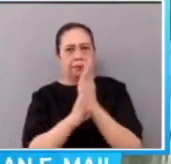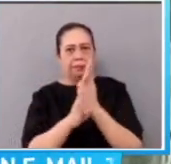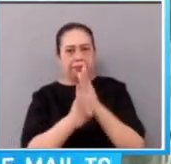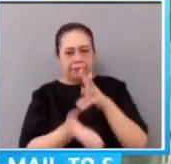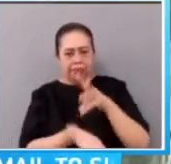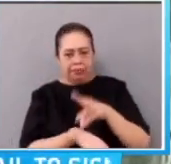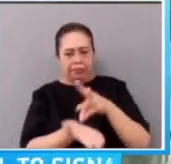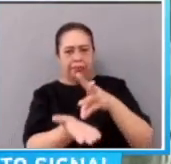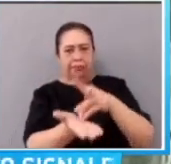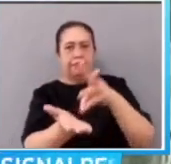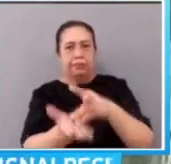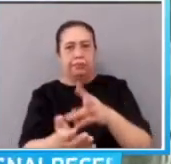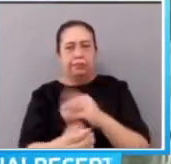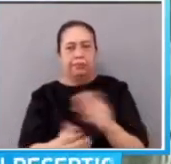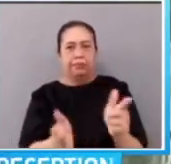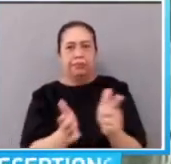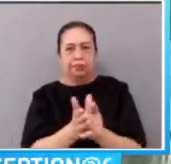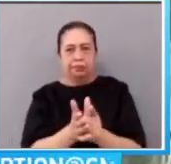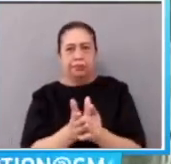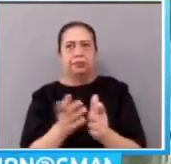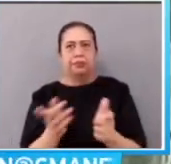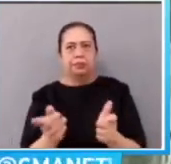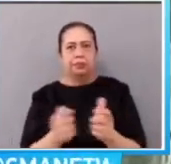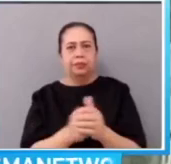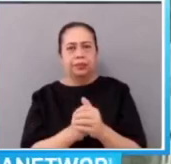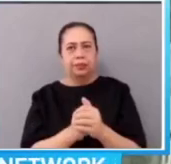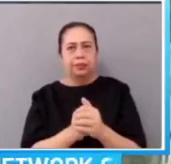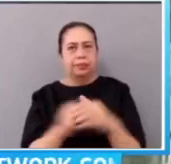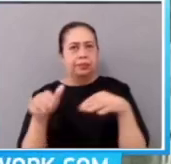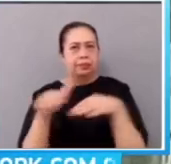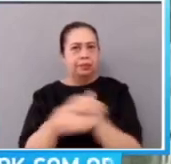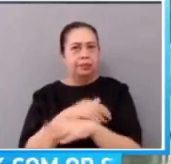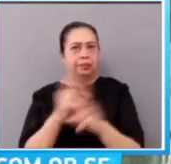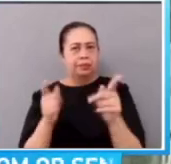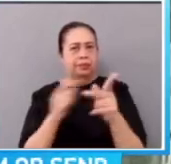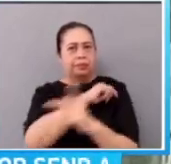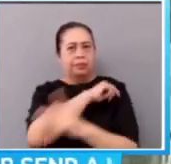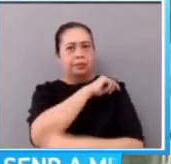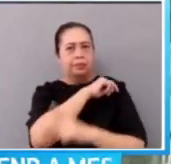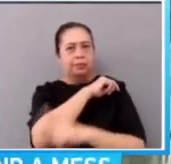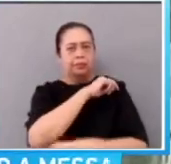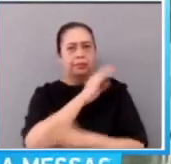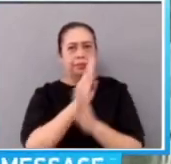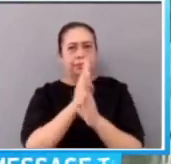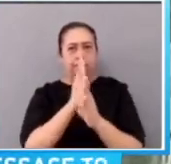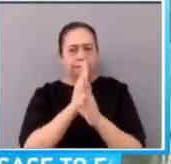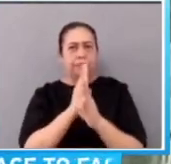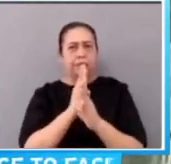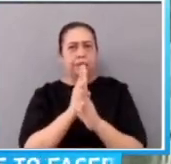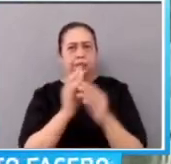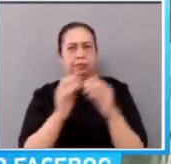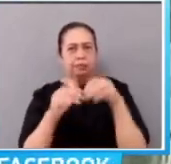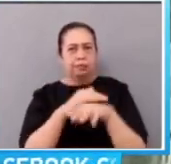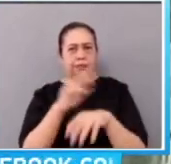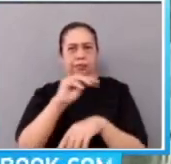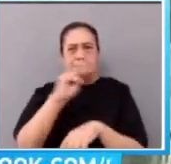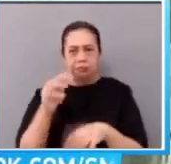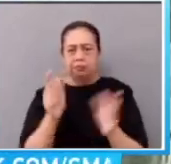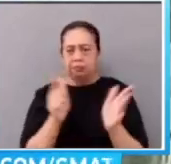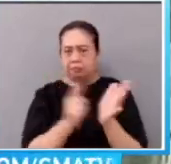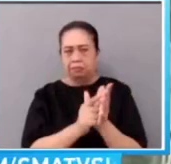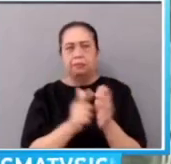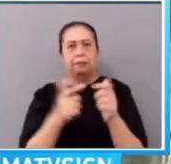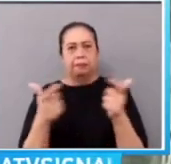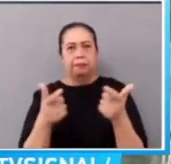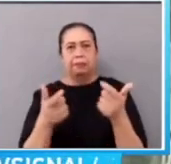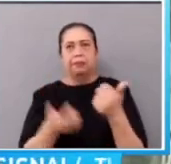pagbabawal po natin pumasok yung mga provincial buses sa ngayon. sa kamay nilaan. Malaki po ang epekto